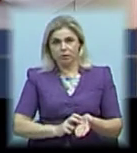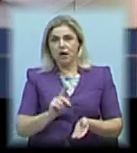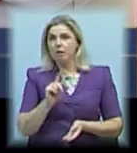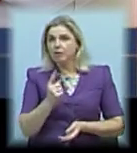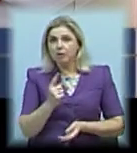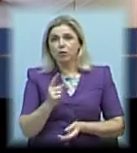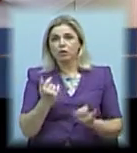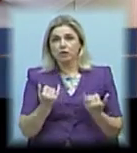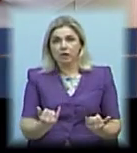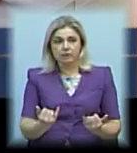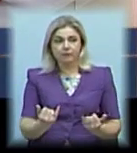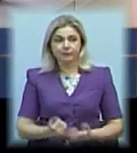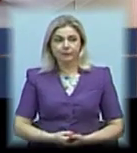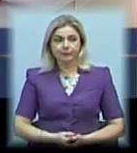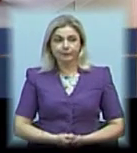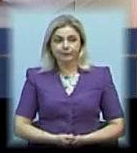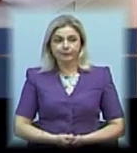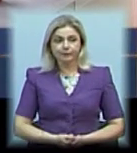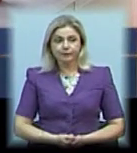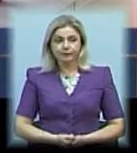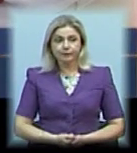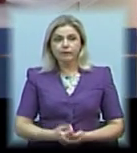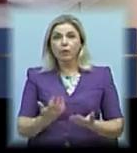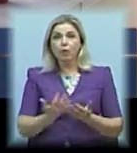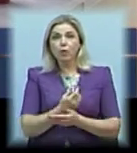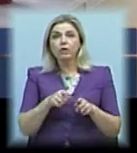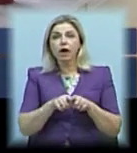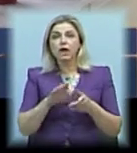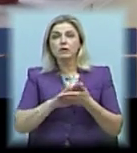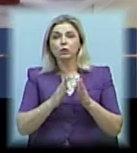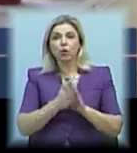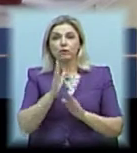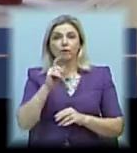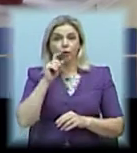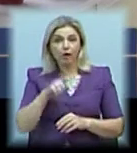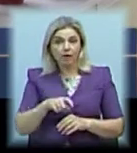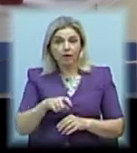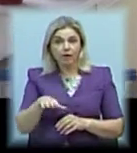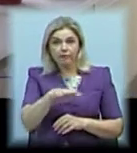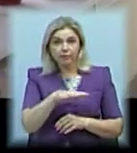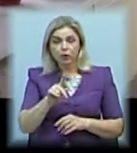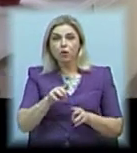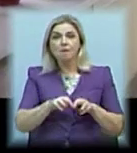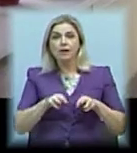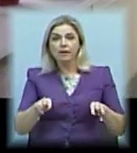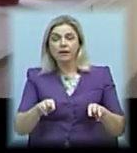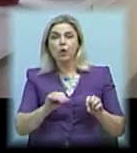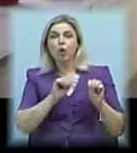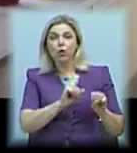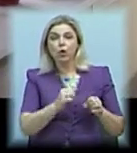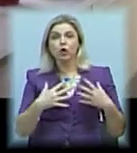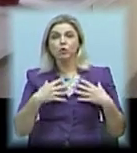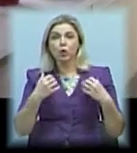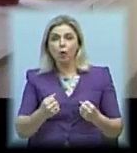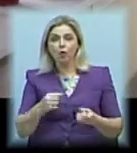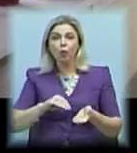так як зараз стала така ситуація в Україні, що Міністерство охорони здоров'я